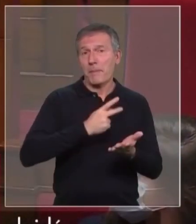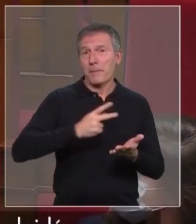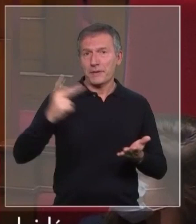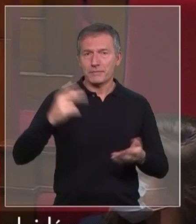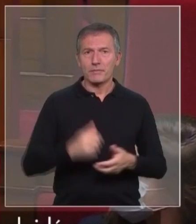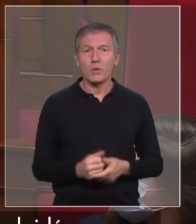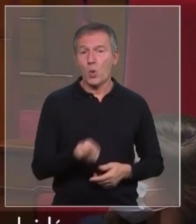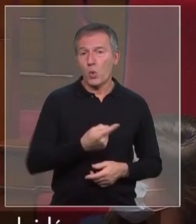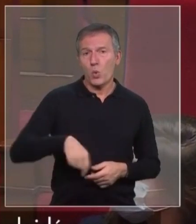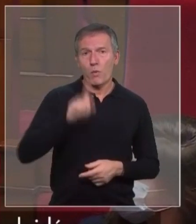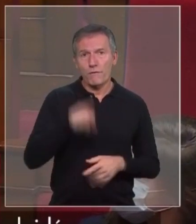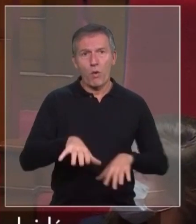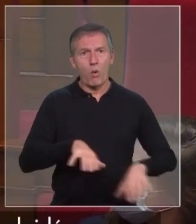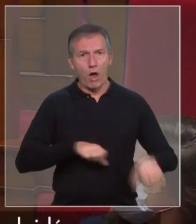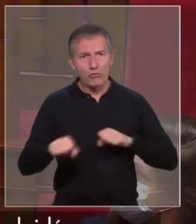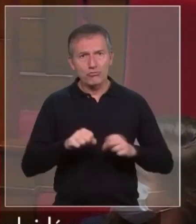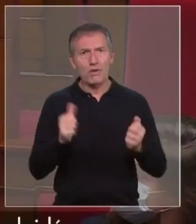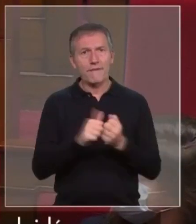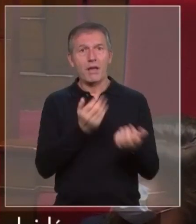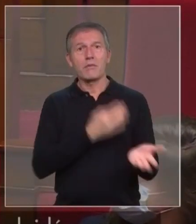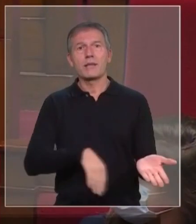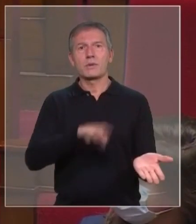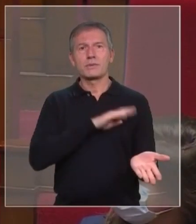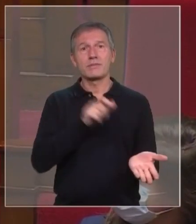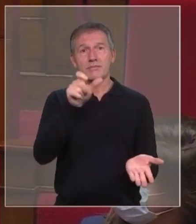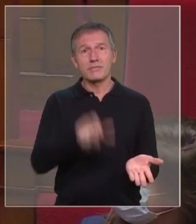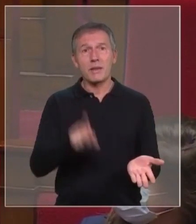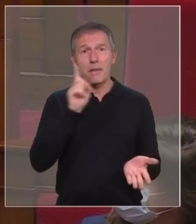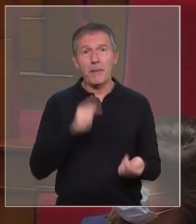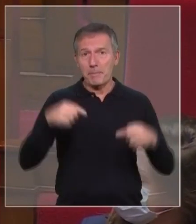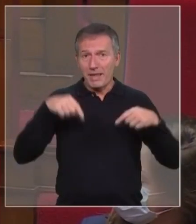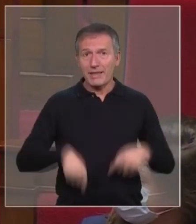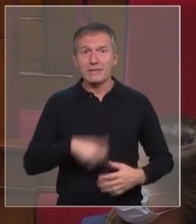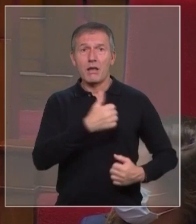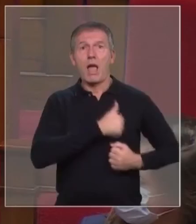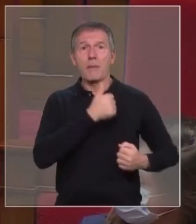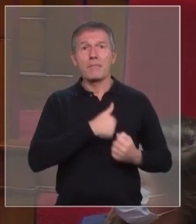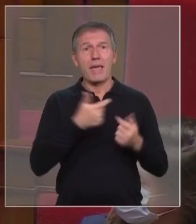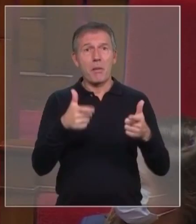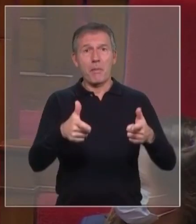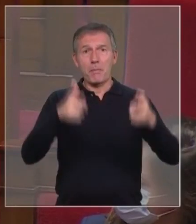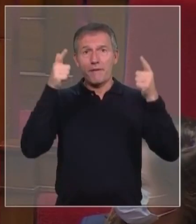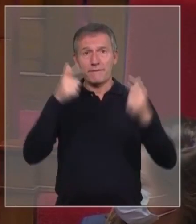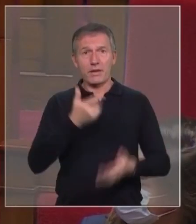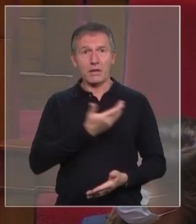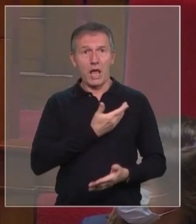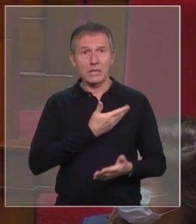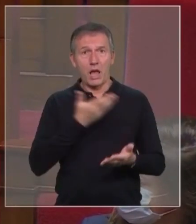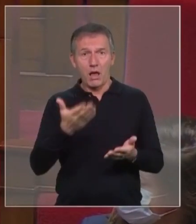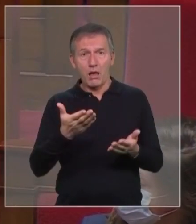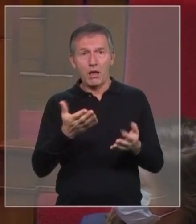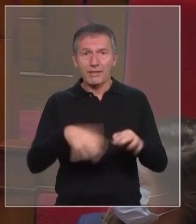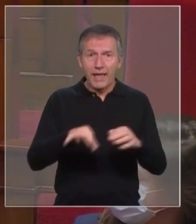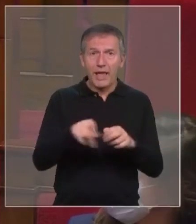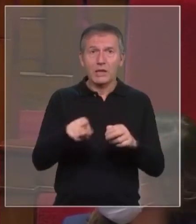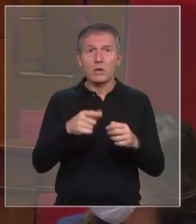s'amplifier. Nous devons agir en responsabilité. Madame la ministre, alors que l'armée israélienne attaque en ce moment même Gaza par voie terrestre,